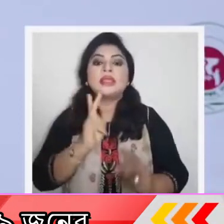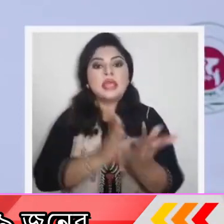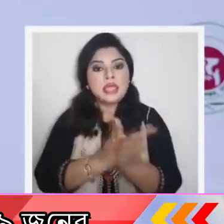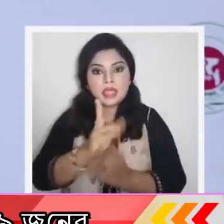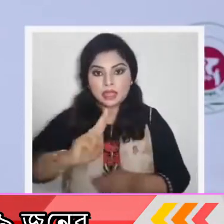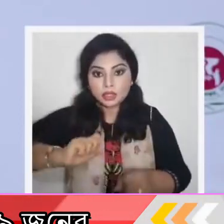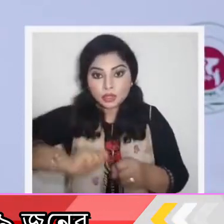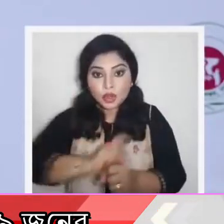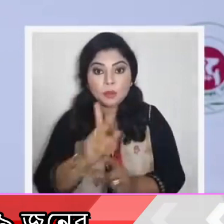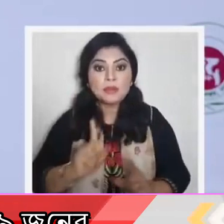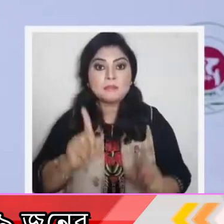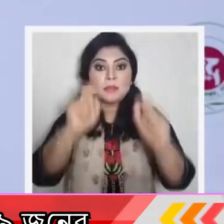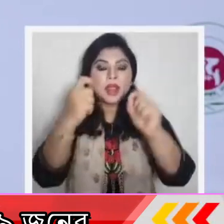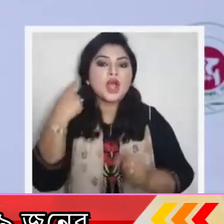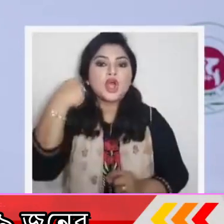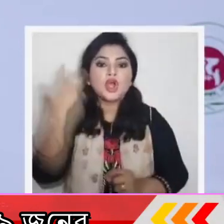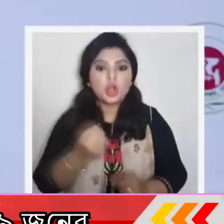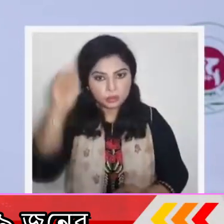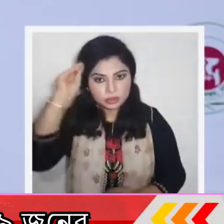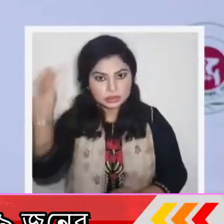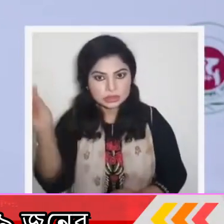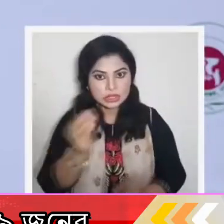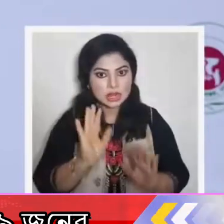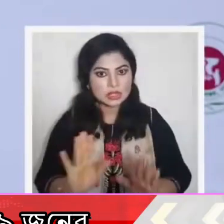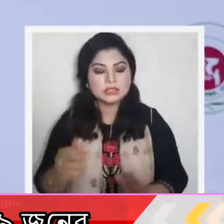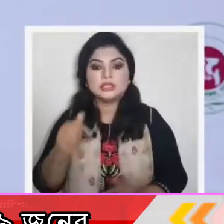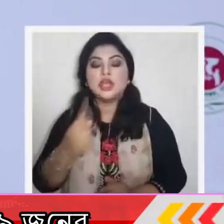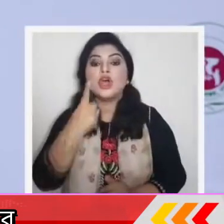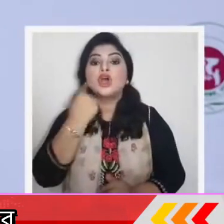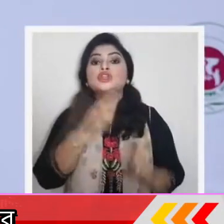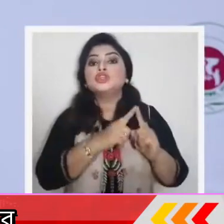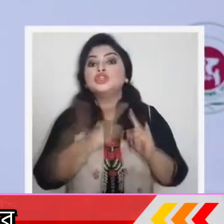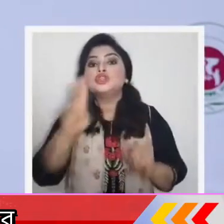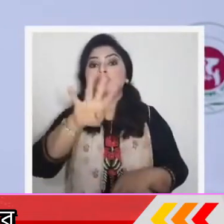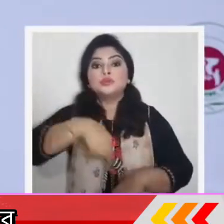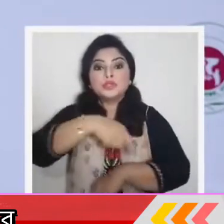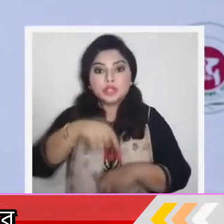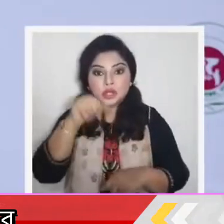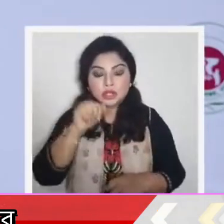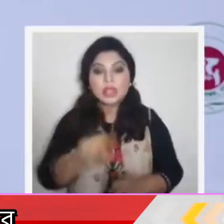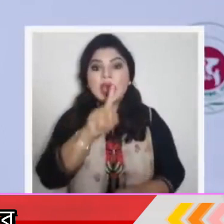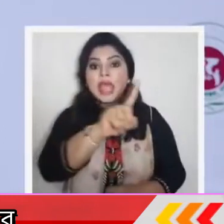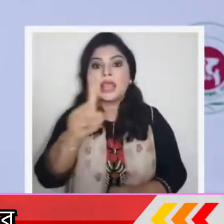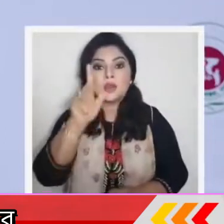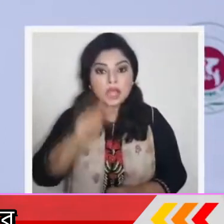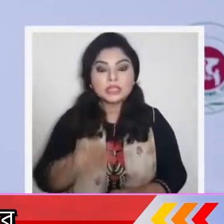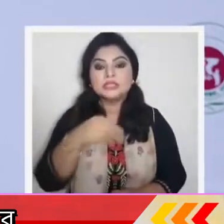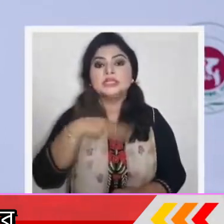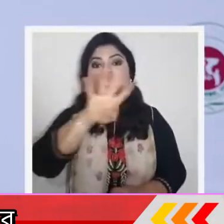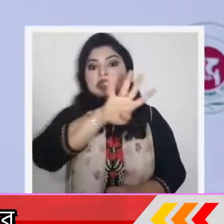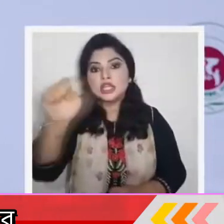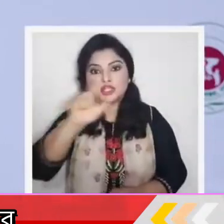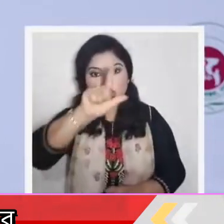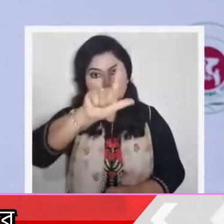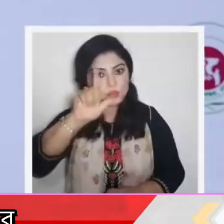জানান। তিনি জানান, গত 24 ঘন্টায় 11,475 নমুনা সংগ্রহ করে পরীক্ষা করা হয়েছে 11,193।